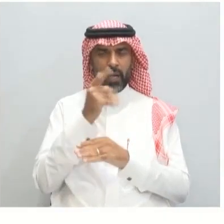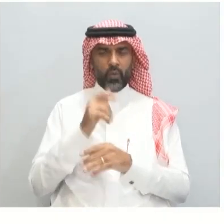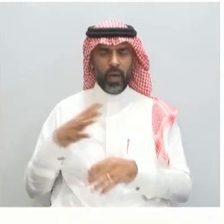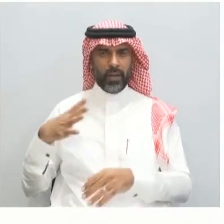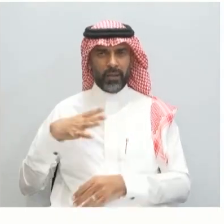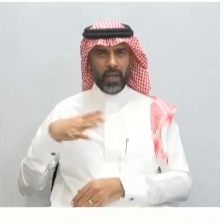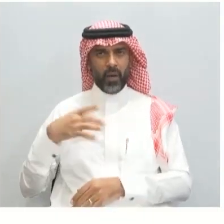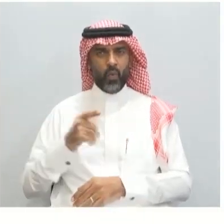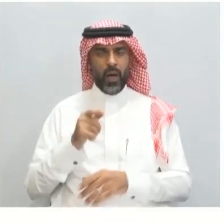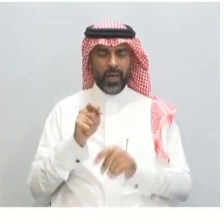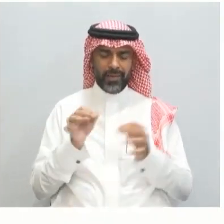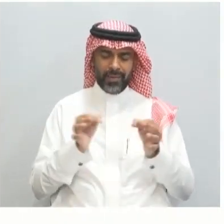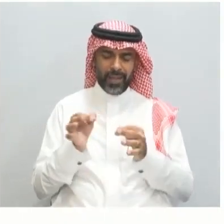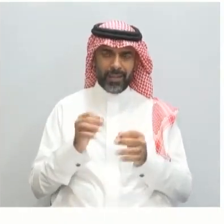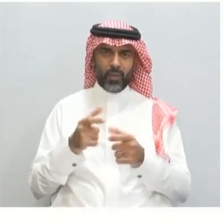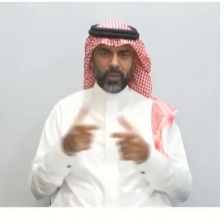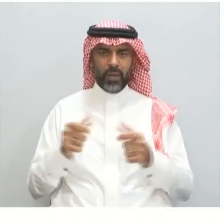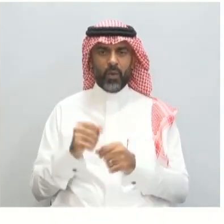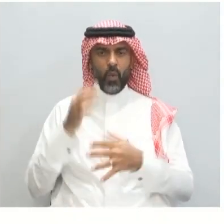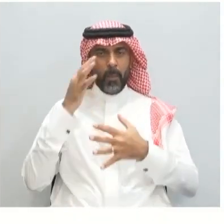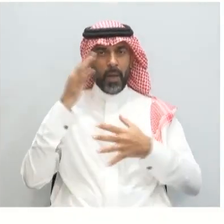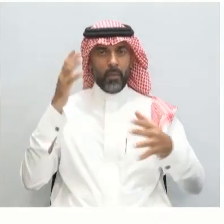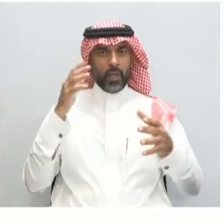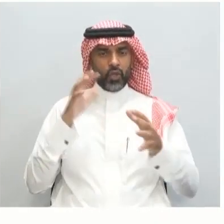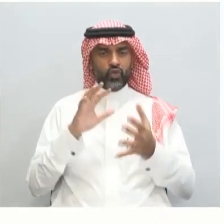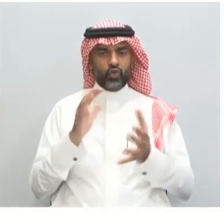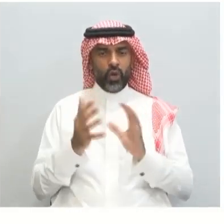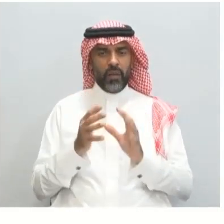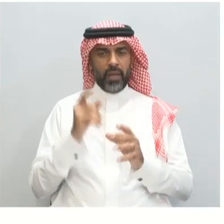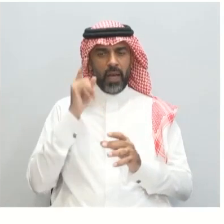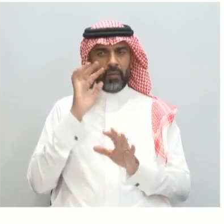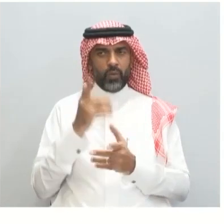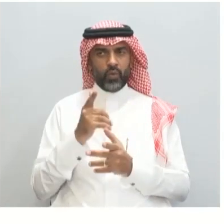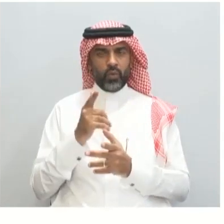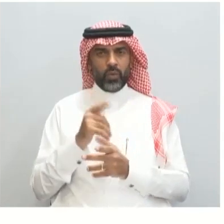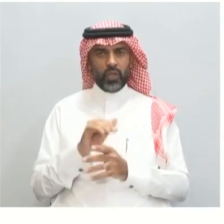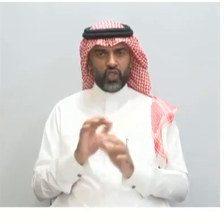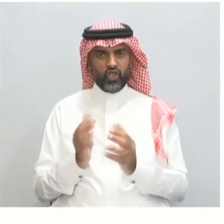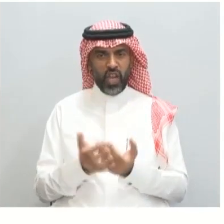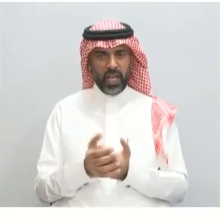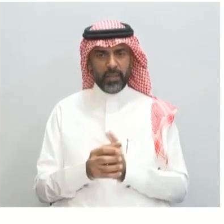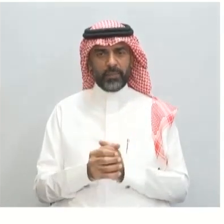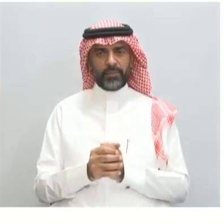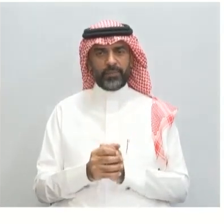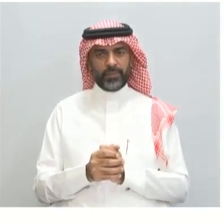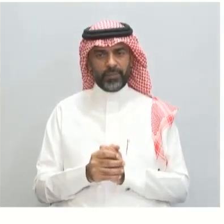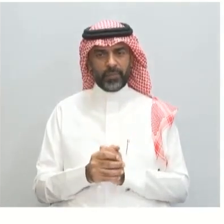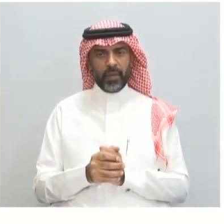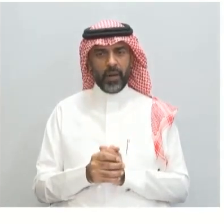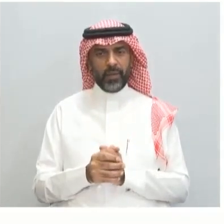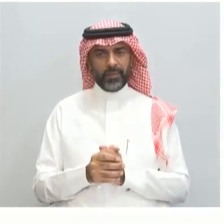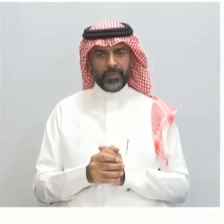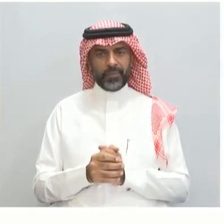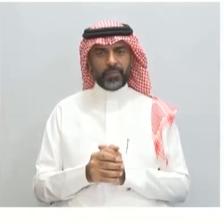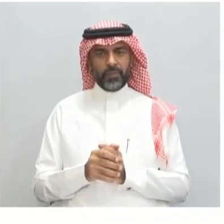الاداره والتخطيط المعلومات الجغرافيه وتعرفنا على ادوات هذه المعلومات ادوات نظام المعلومات الجغرافيه